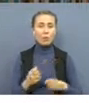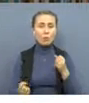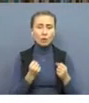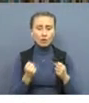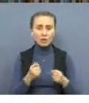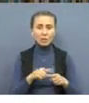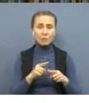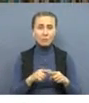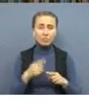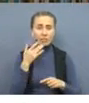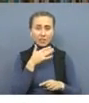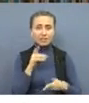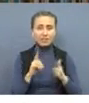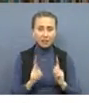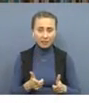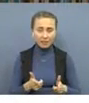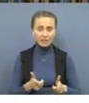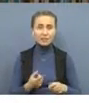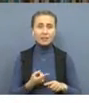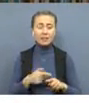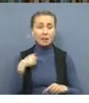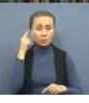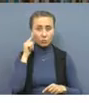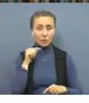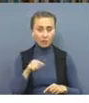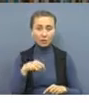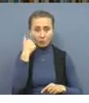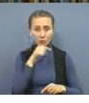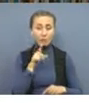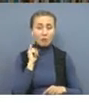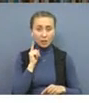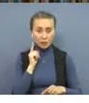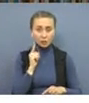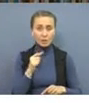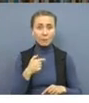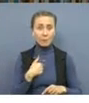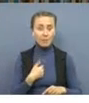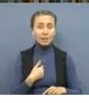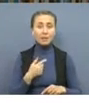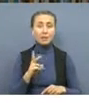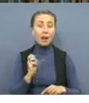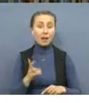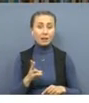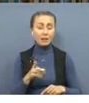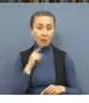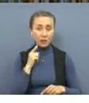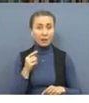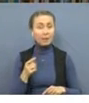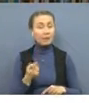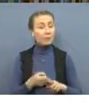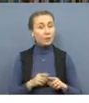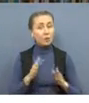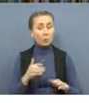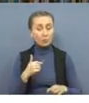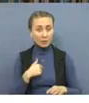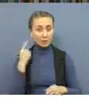согласия. Это, я думаю, что так как сейчас идет год молодежи, мы как молодежь, именно мы понимаем, что